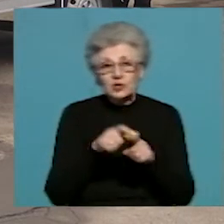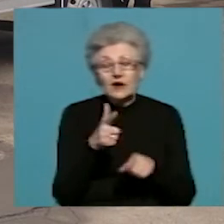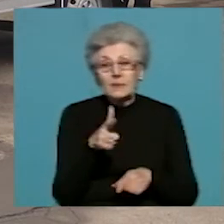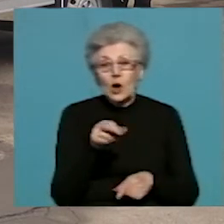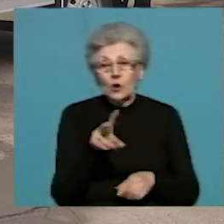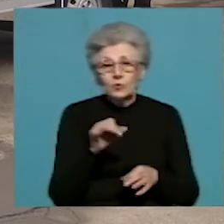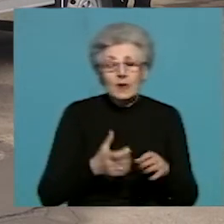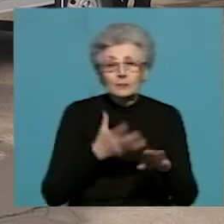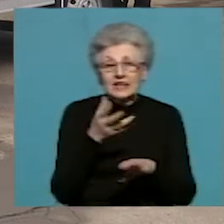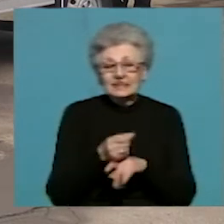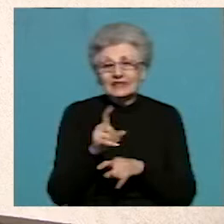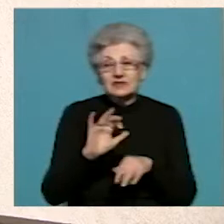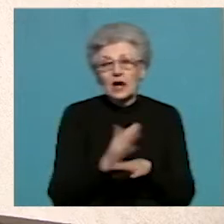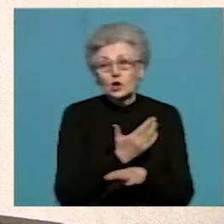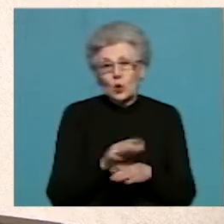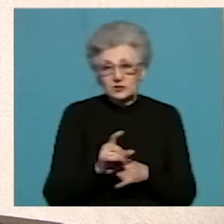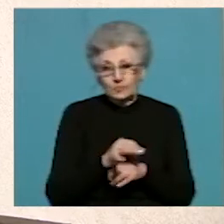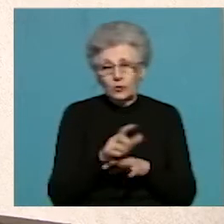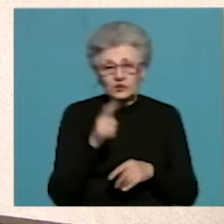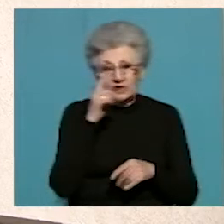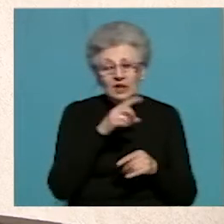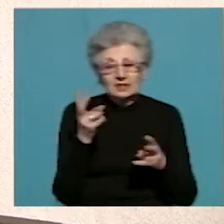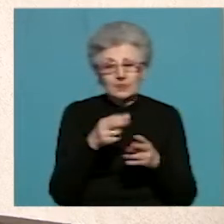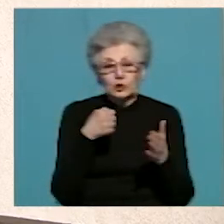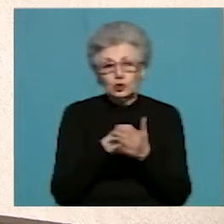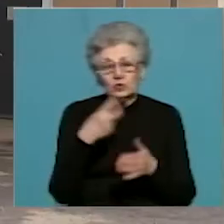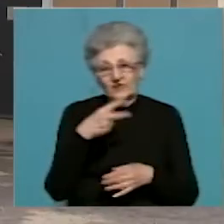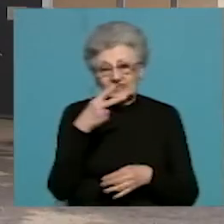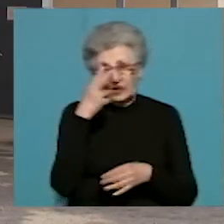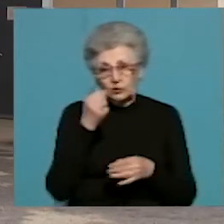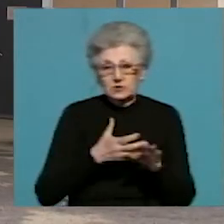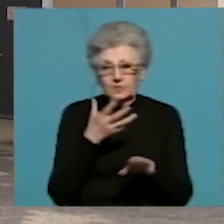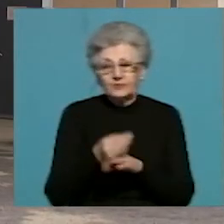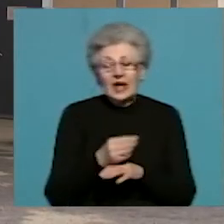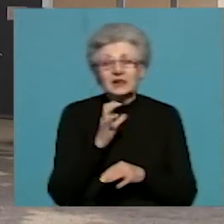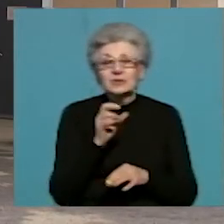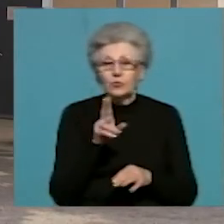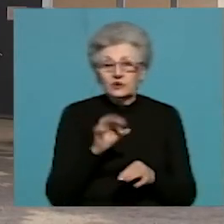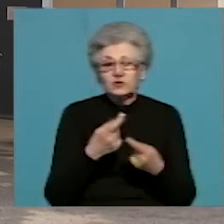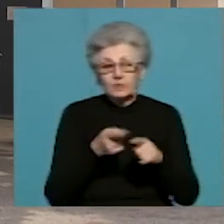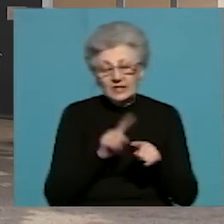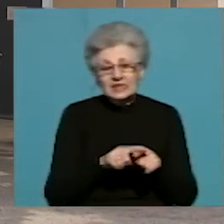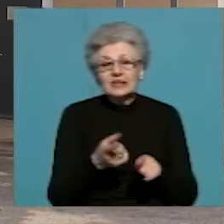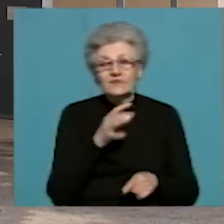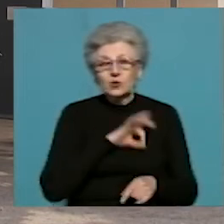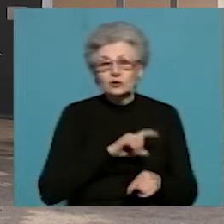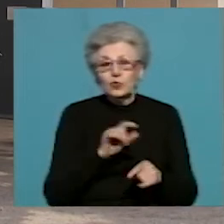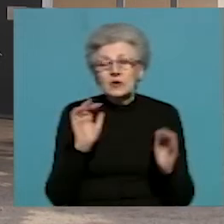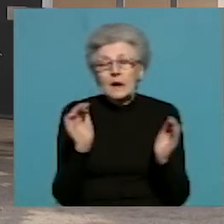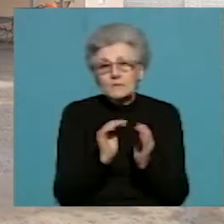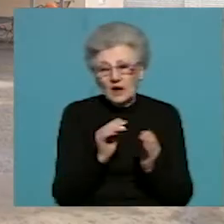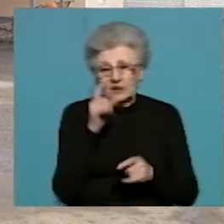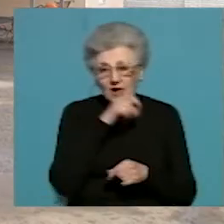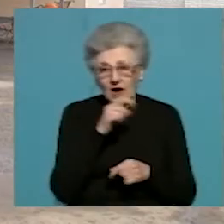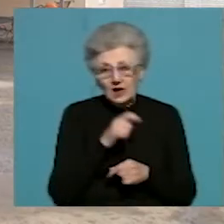платити за розподіл газу за місяць потрібно до 20-го числа цього ж місяця. Споживачам, які використовують незначну кількість газу, рекомендують